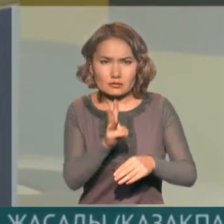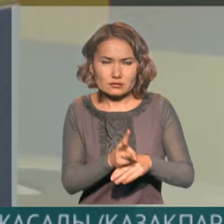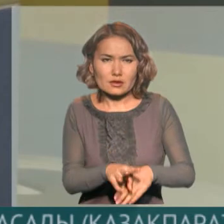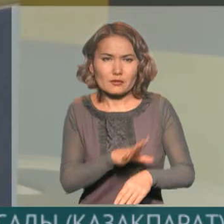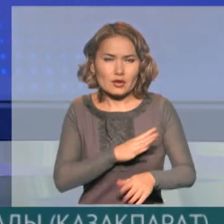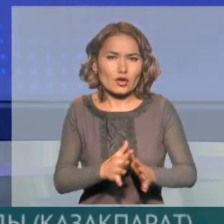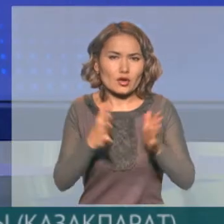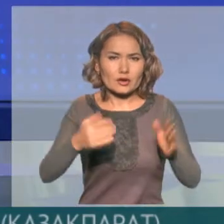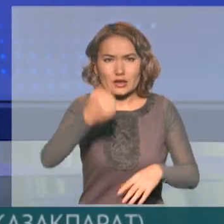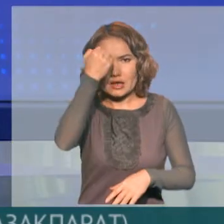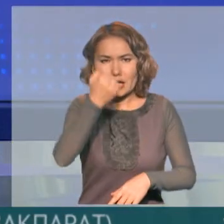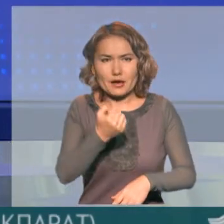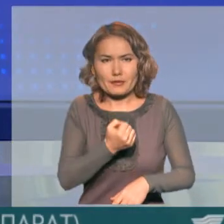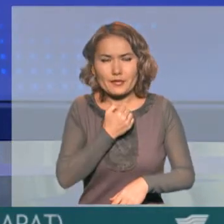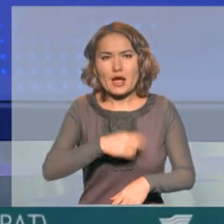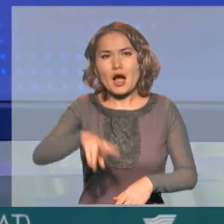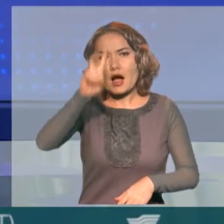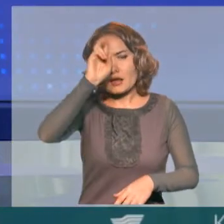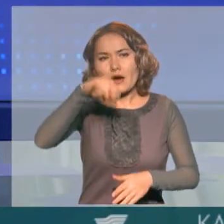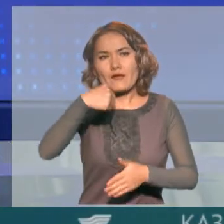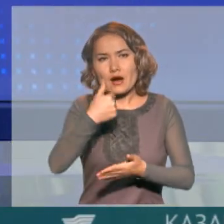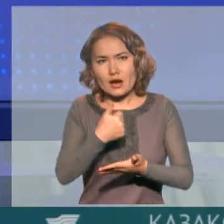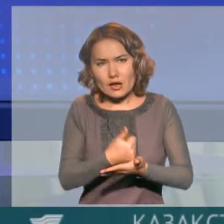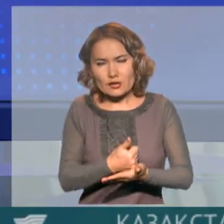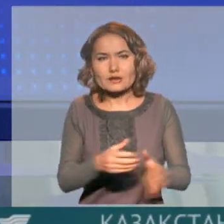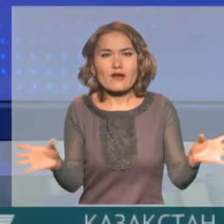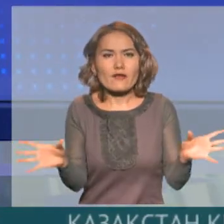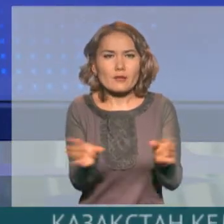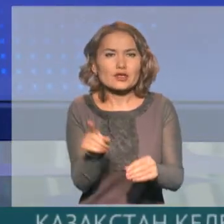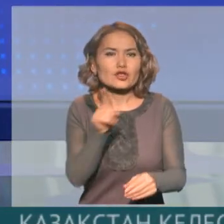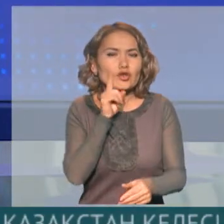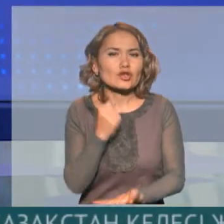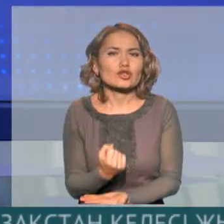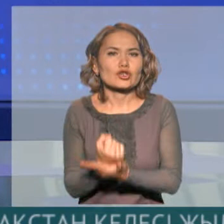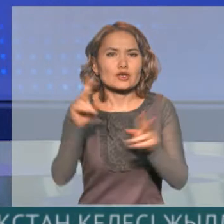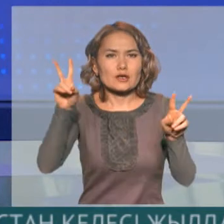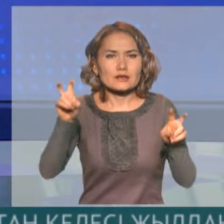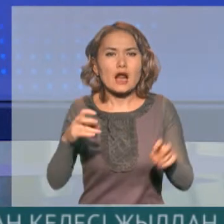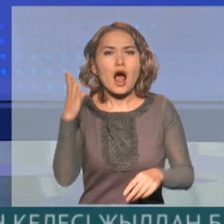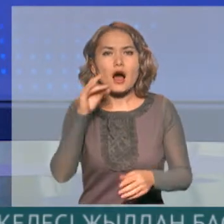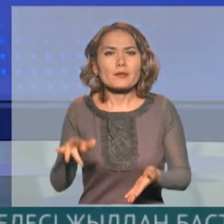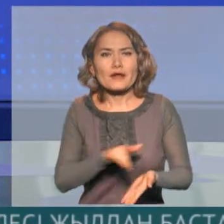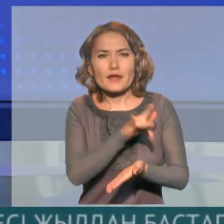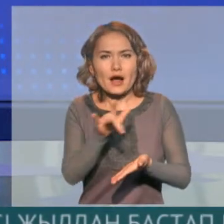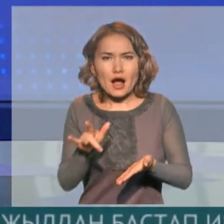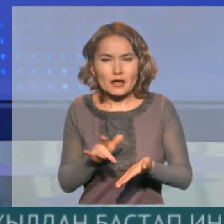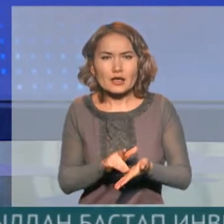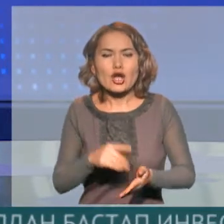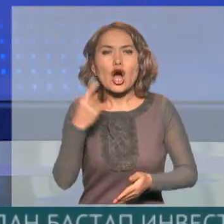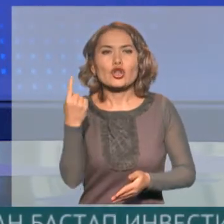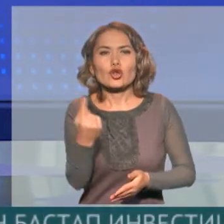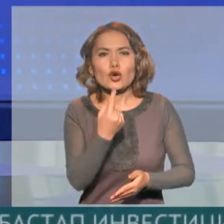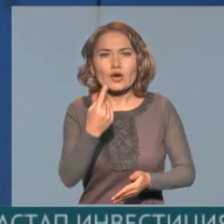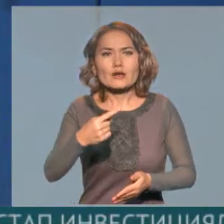рахмет. Елбасы және жастар осындай тақырыппен бүгін Алматы метрополитенінің Байқоңыр бекетінде тұңғыш президент